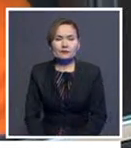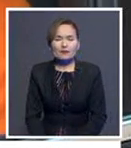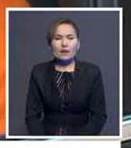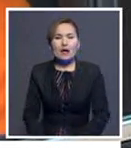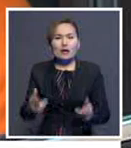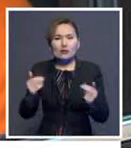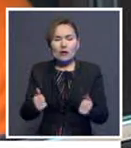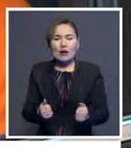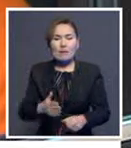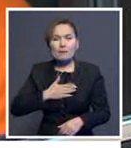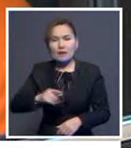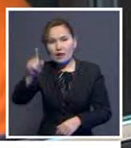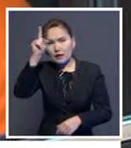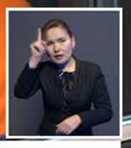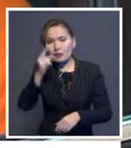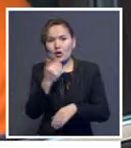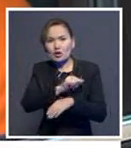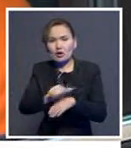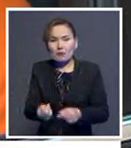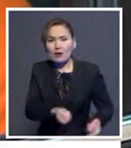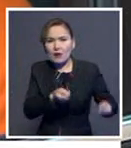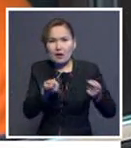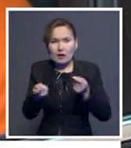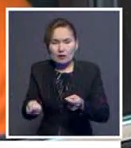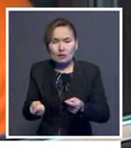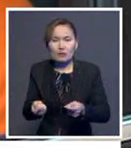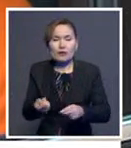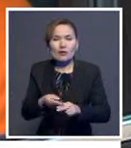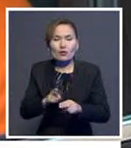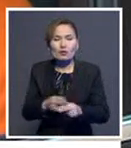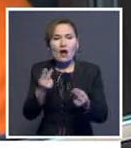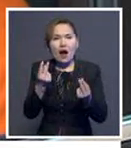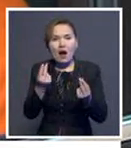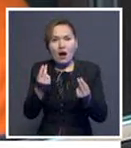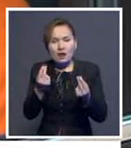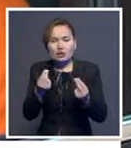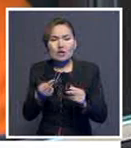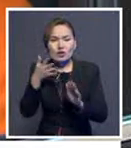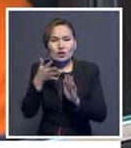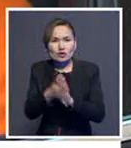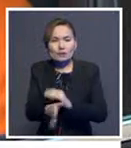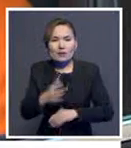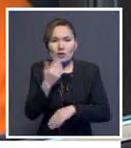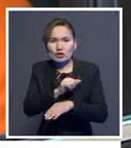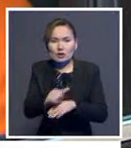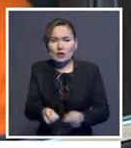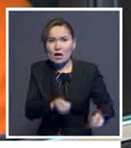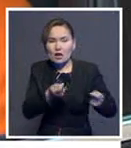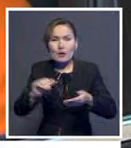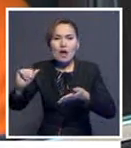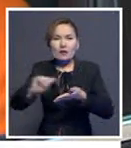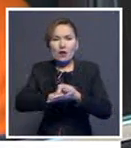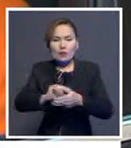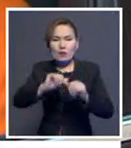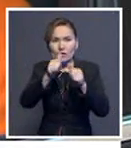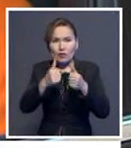Шыны керек, бұл көлікті Германиядан алдыртуым үшін біраз еңбектендім, қаржы жұмсадым. Көліктің сертификатын алып, құжаттарын реттеп, әрі дабыл жүйесін